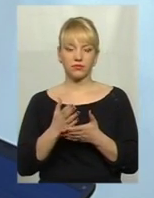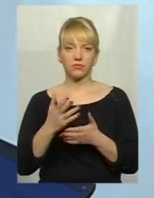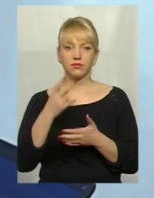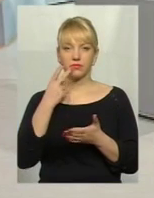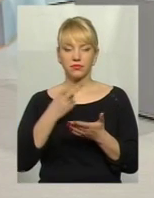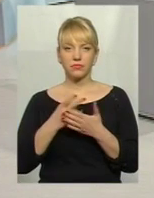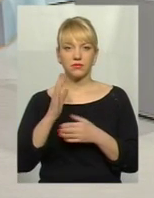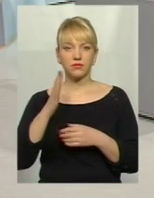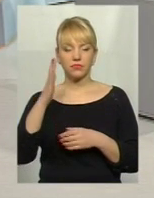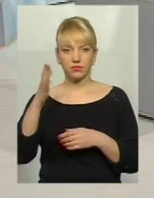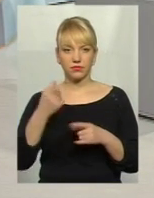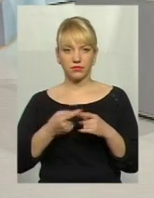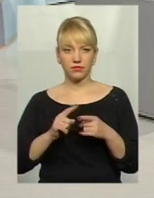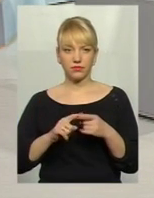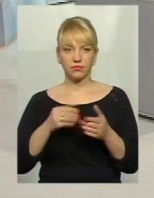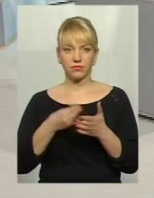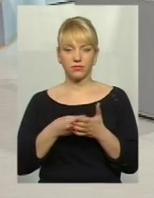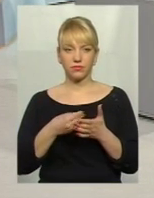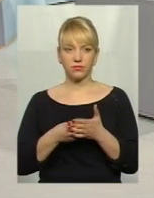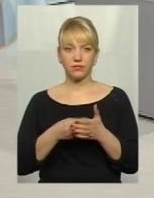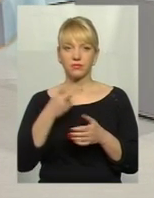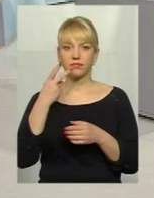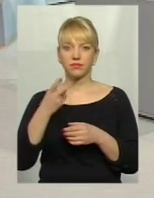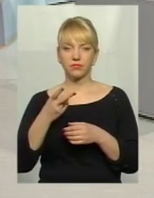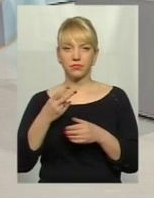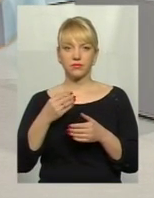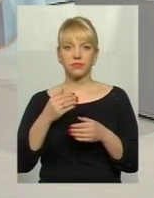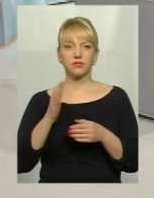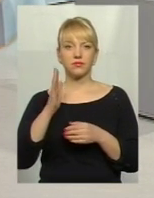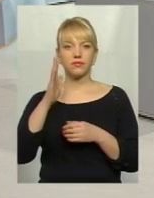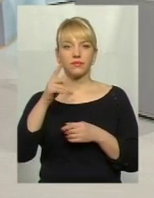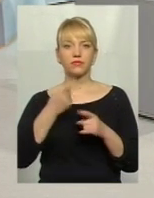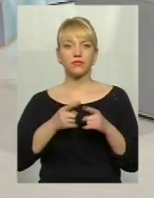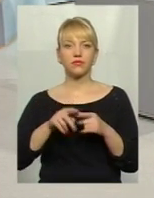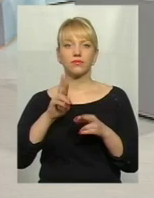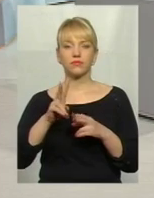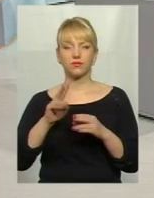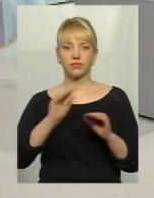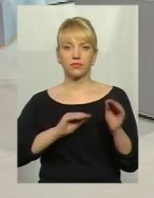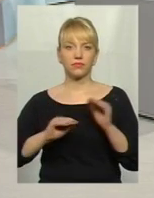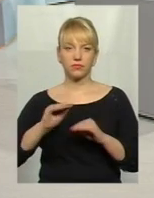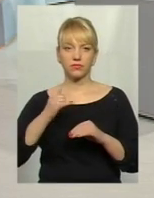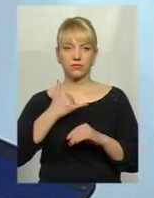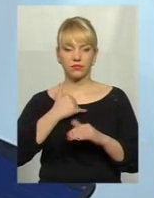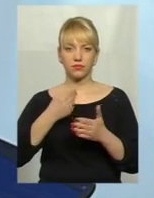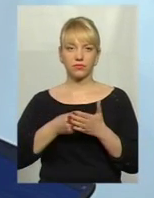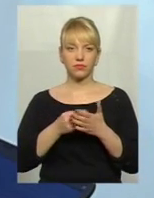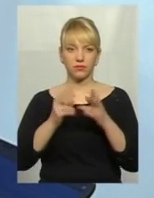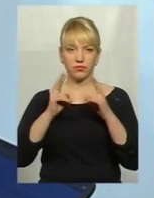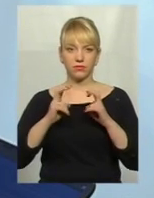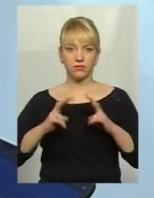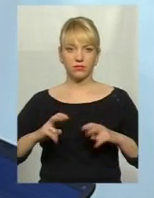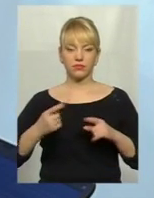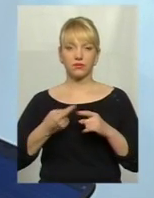бачачи перспективи в цьому фінансові, бачачи перспективи тому, як складається наш бюджет, проаналізувавши